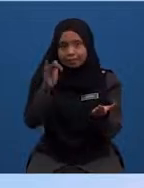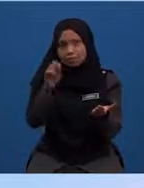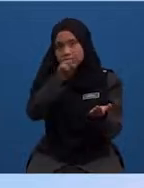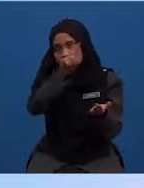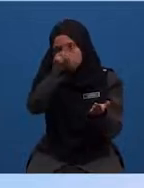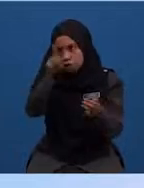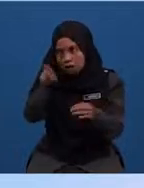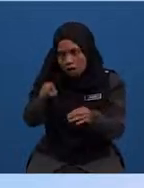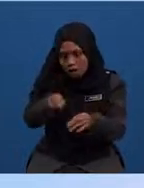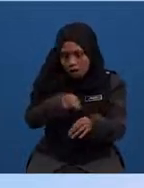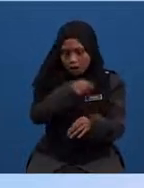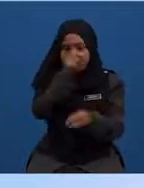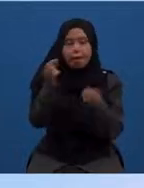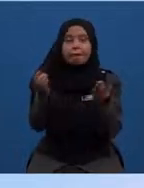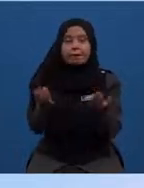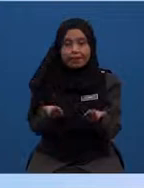asas bulatan.